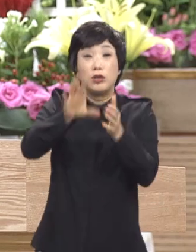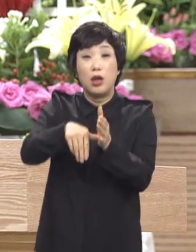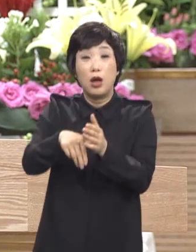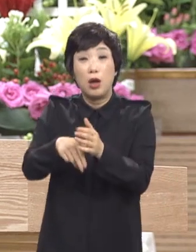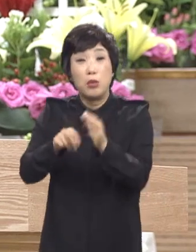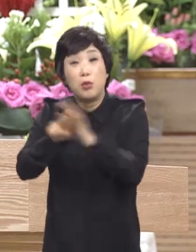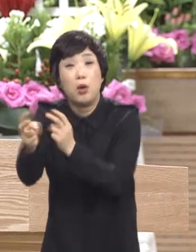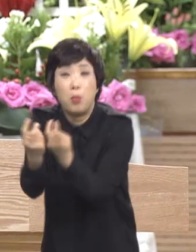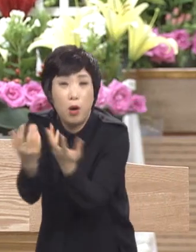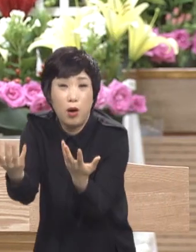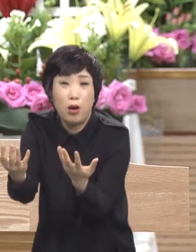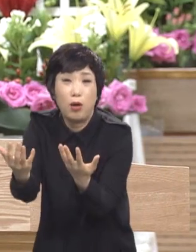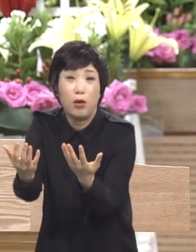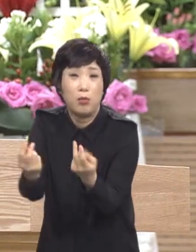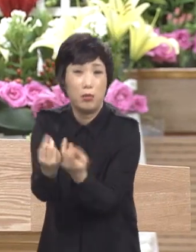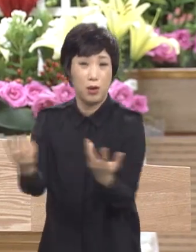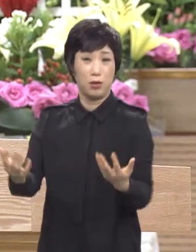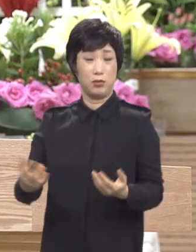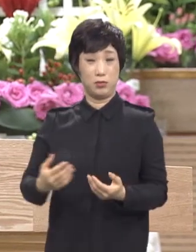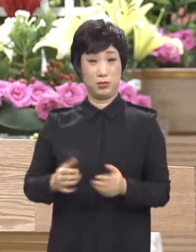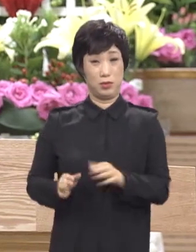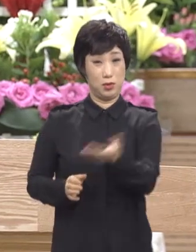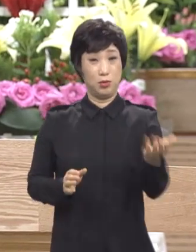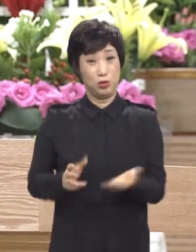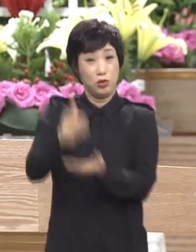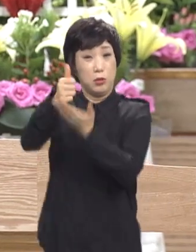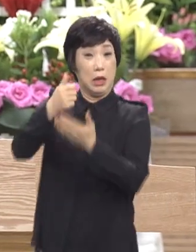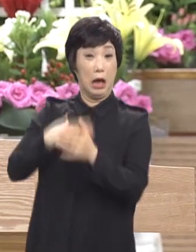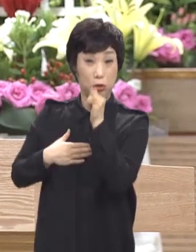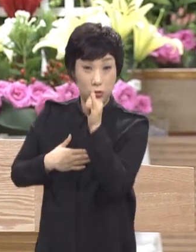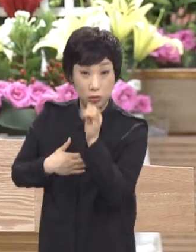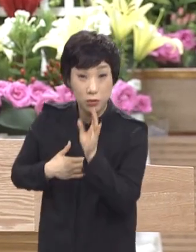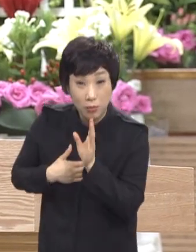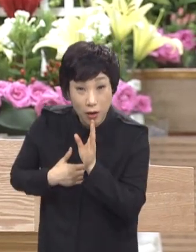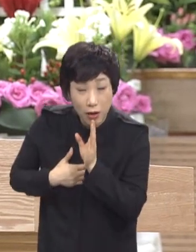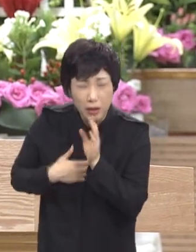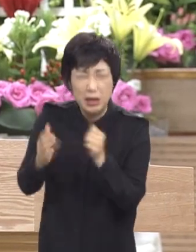이 말입니다. 이것은 우리 주님이 알고 계셔. 그러니까 그러나